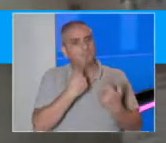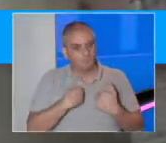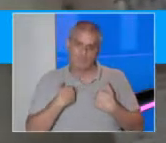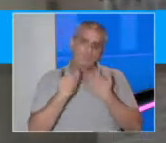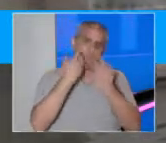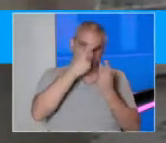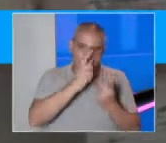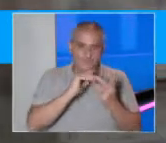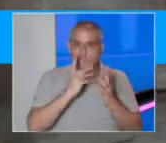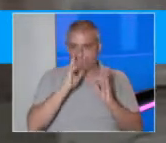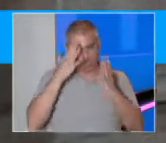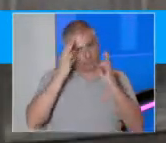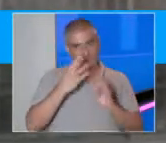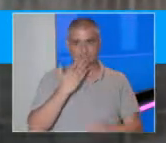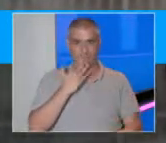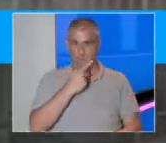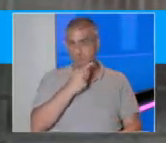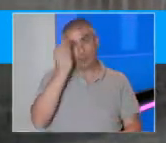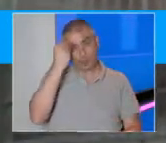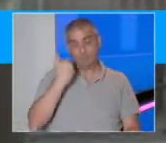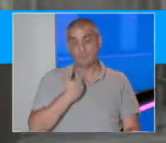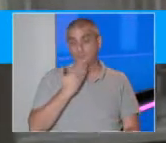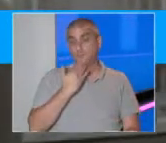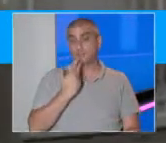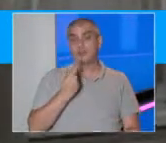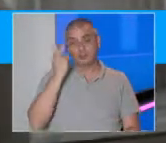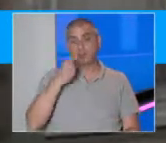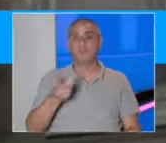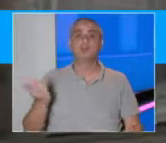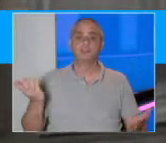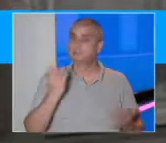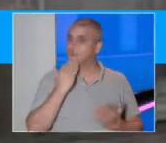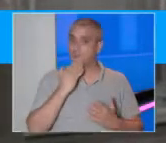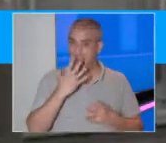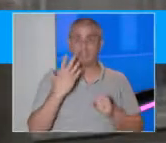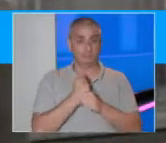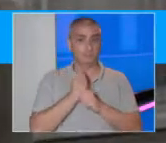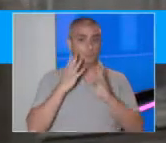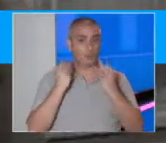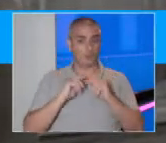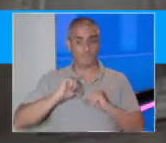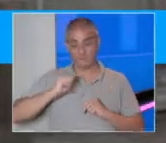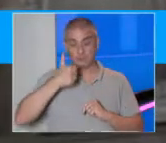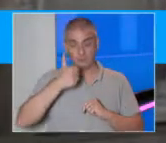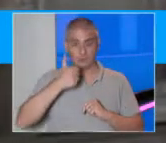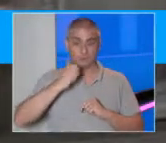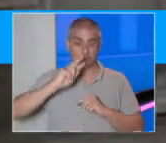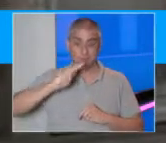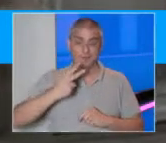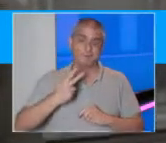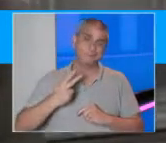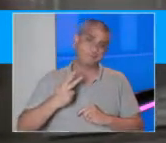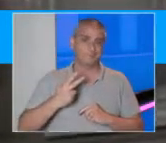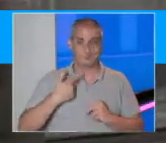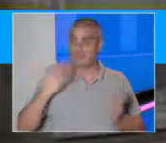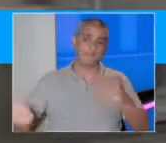ואנחנו היו מדווחים להם, הם מאוד מעריכים את ישראל, אז הם לומדים מישראל, במובן הזה שישראל הצליחה טוב מאוד בגל הראשון, בגל השני